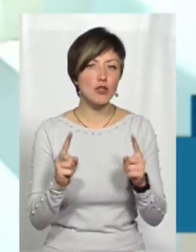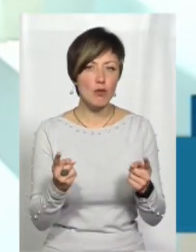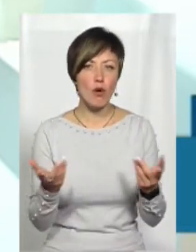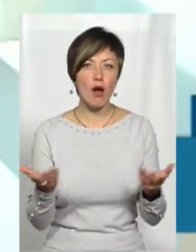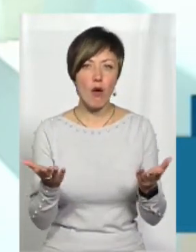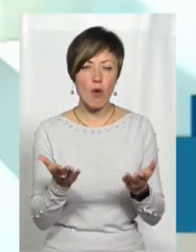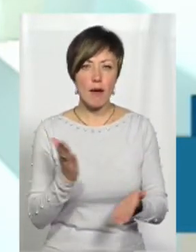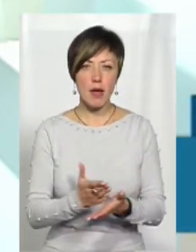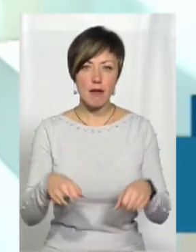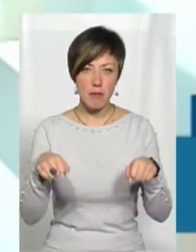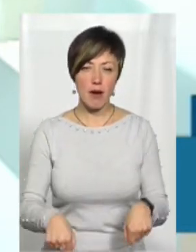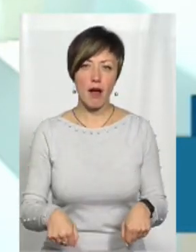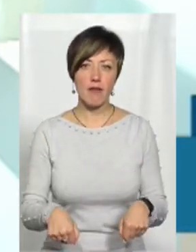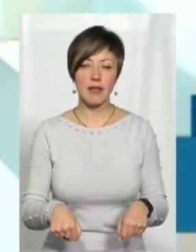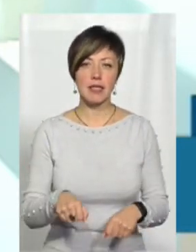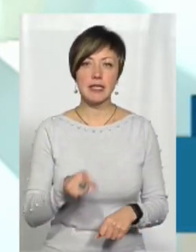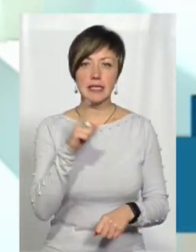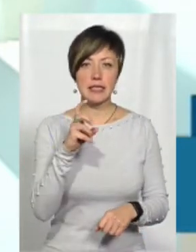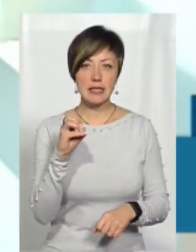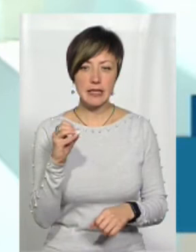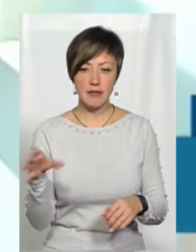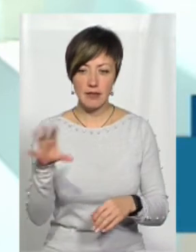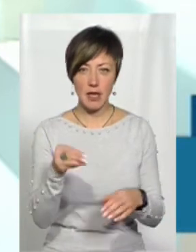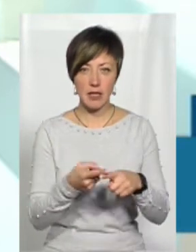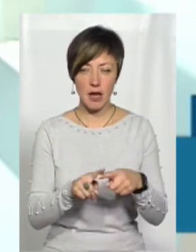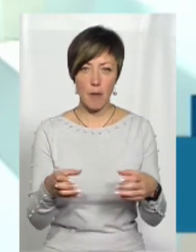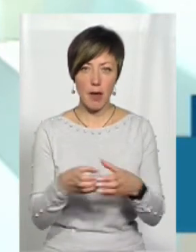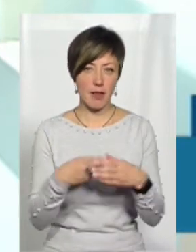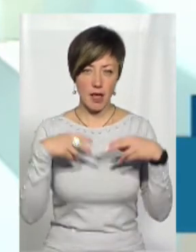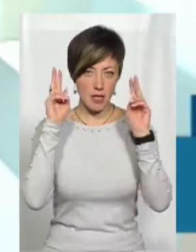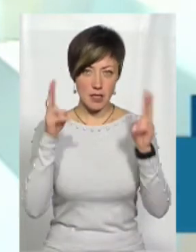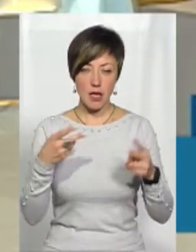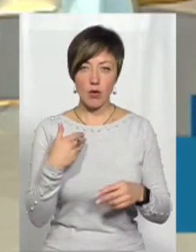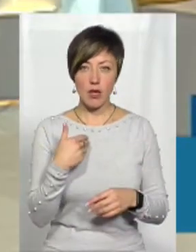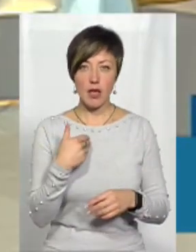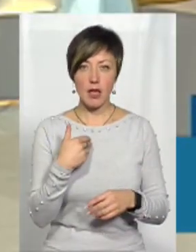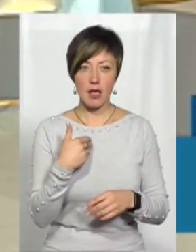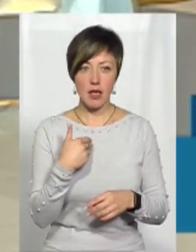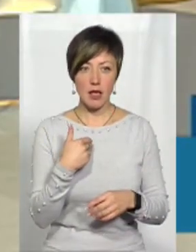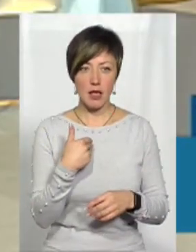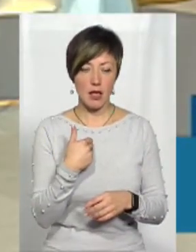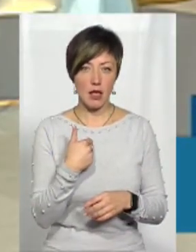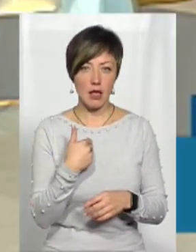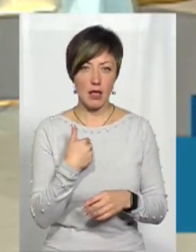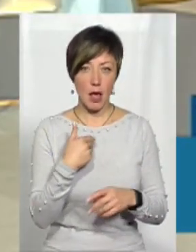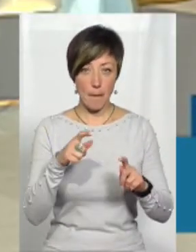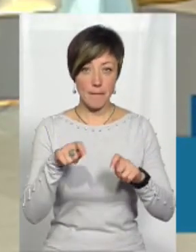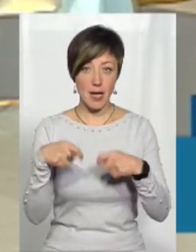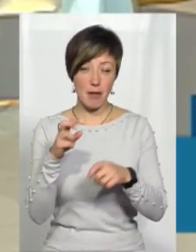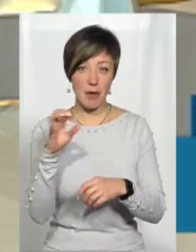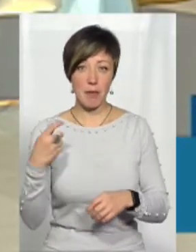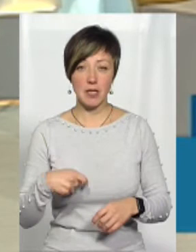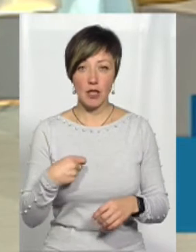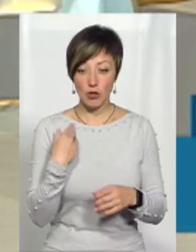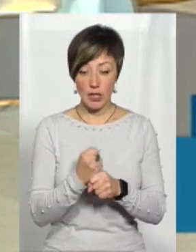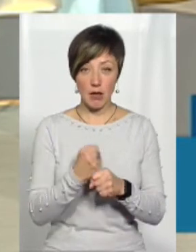Какое имеет право Зеленский, там еще вся эта команда? Я не знаю, я к Зеленскому хорошо отношусь, что то, что сейчас делают,